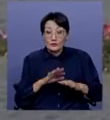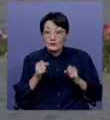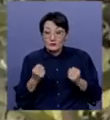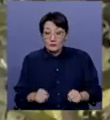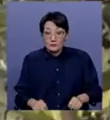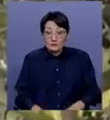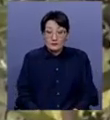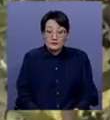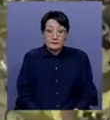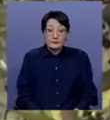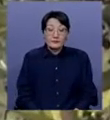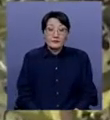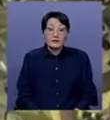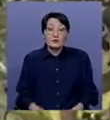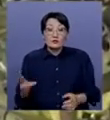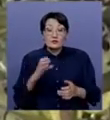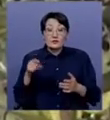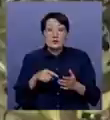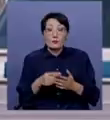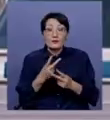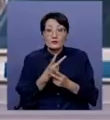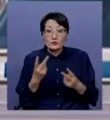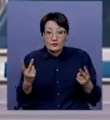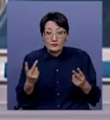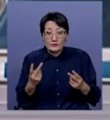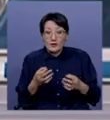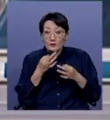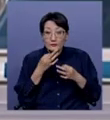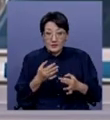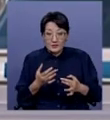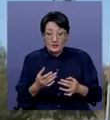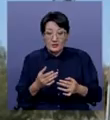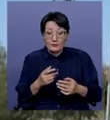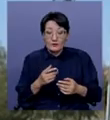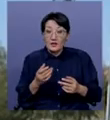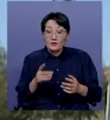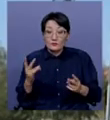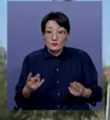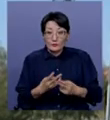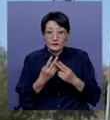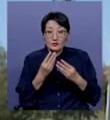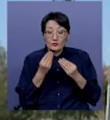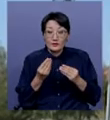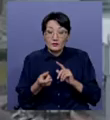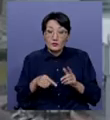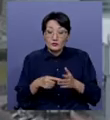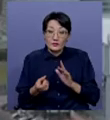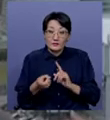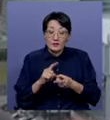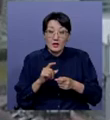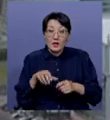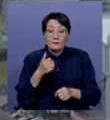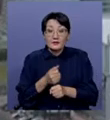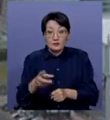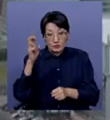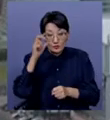емес. Дегенмен Нұрсұлтанды бір көргеннен жанымен жақсы көріп қалғанын жасырмайды. Елорданың көрікті шаһарға айналуына елбасының